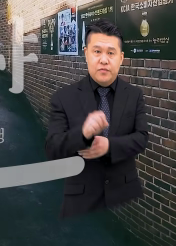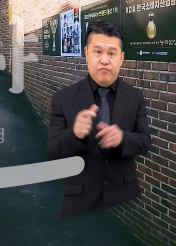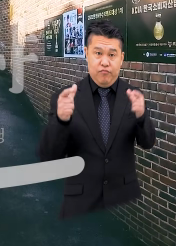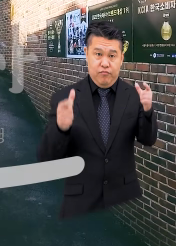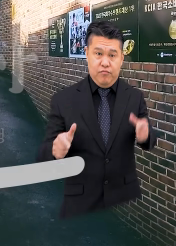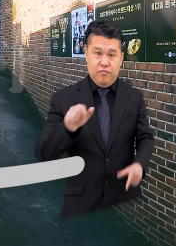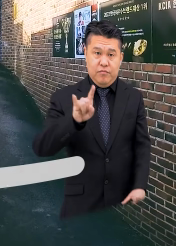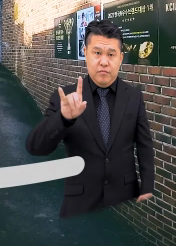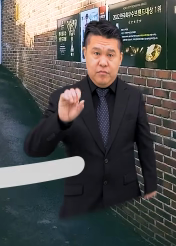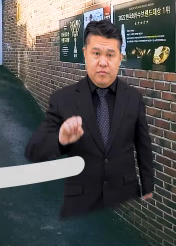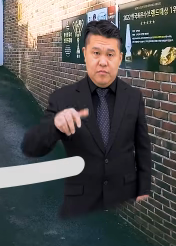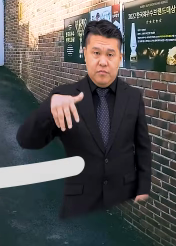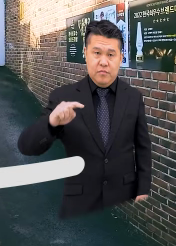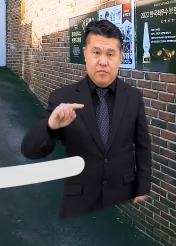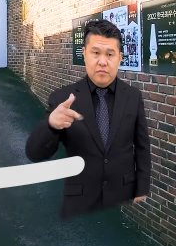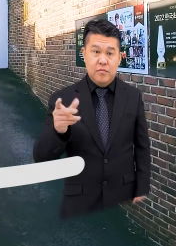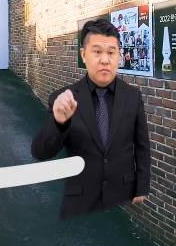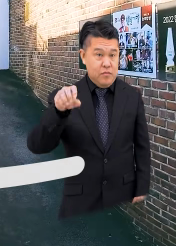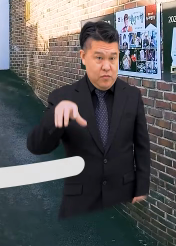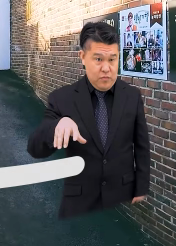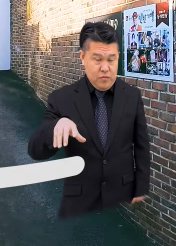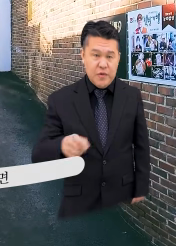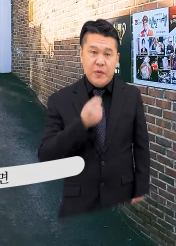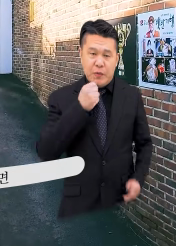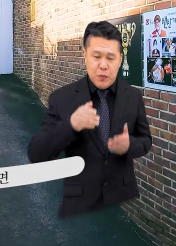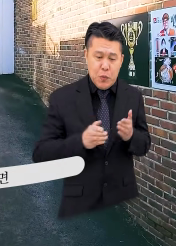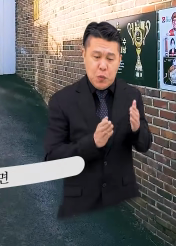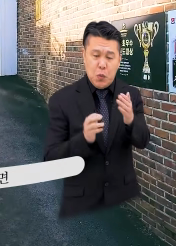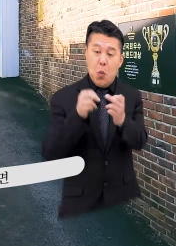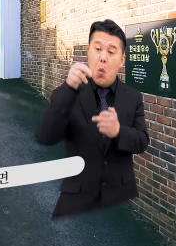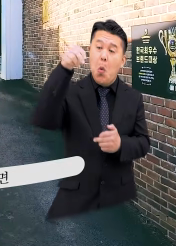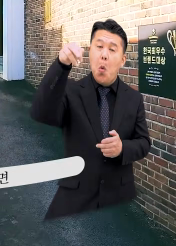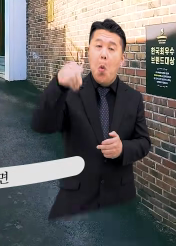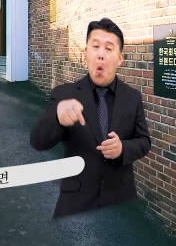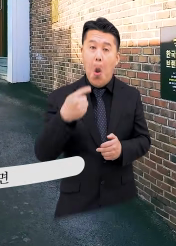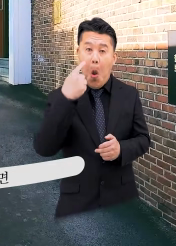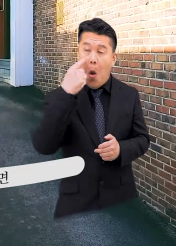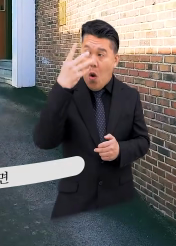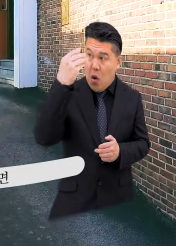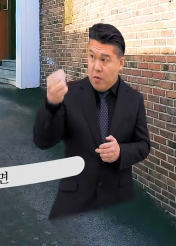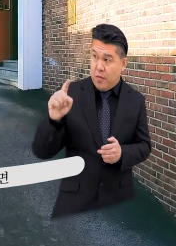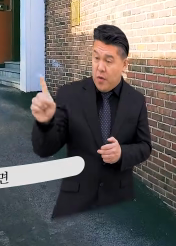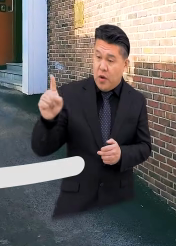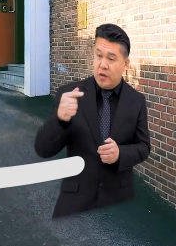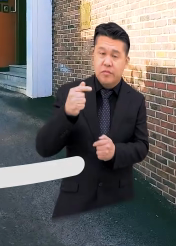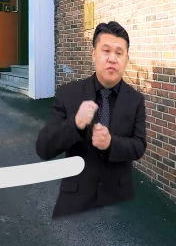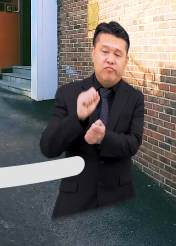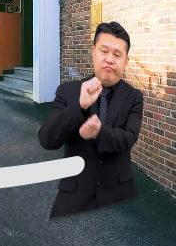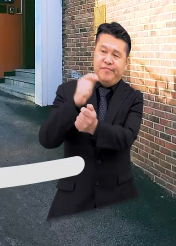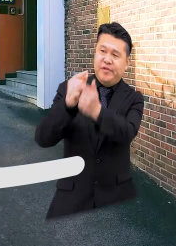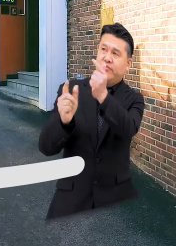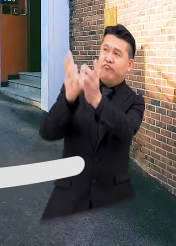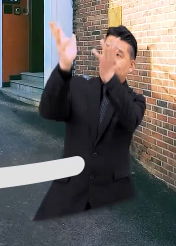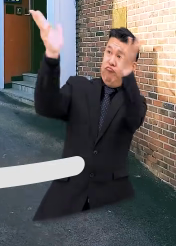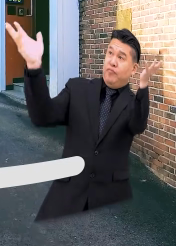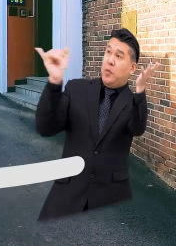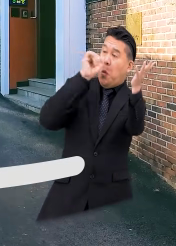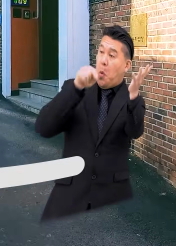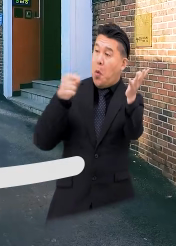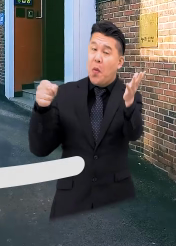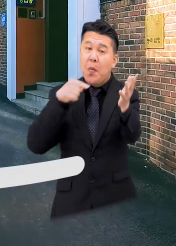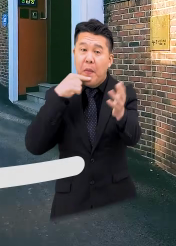서울시 종로구 행촌동. 좁은 골목 언덕을 따라 오르면 나이 많은